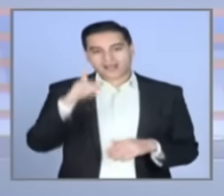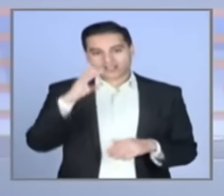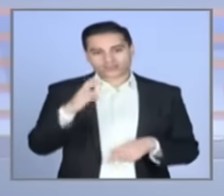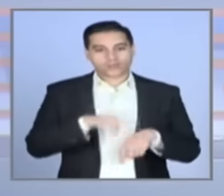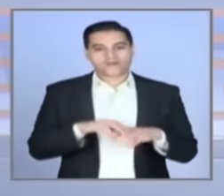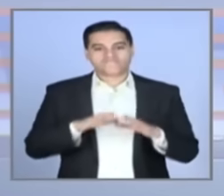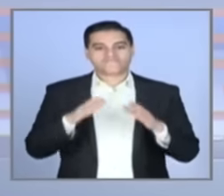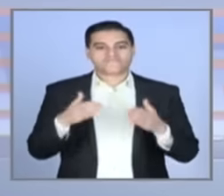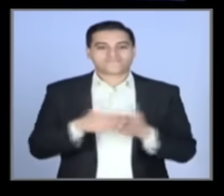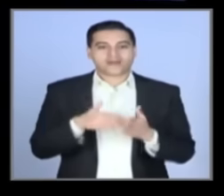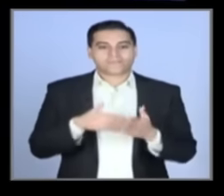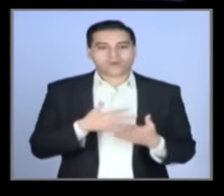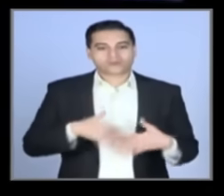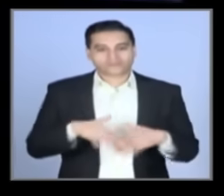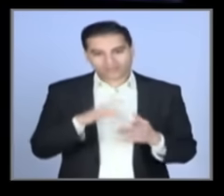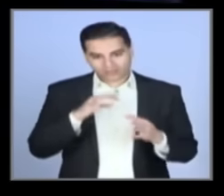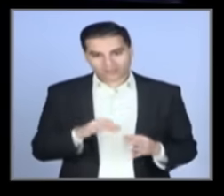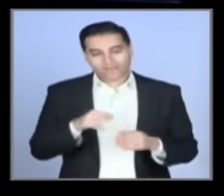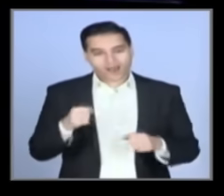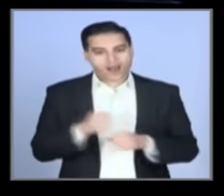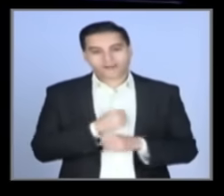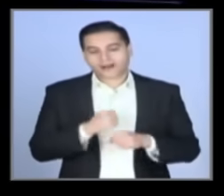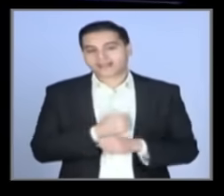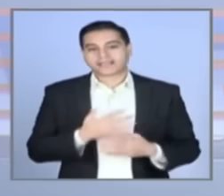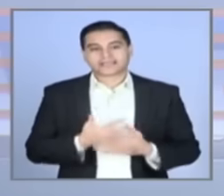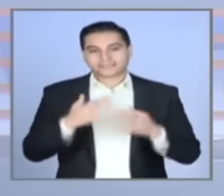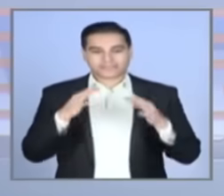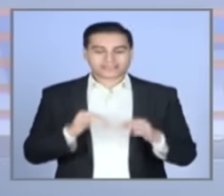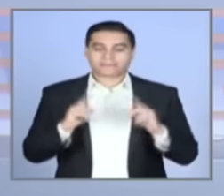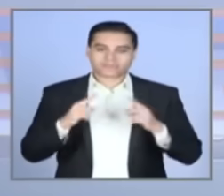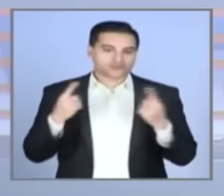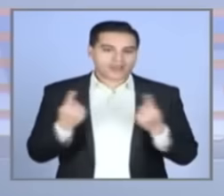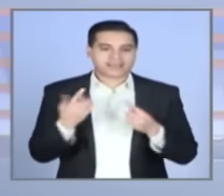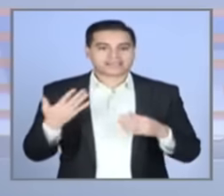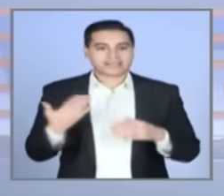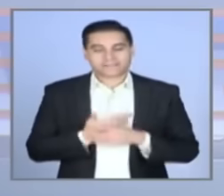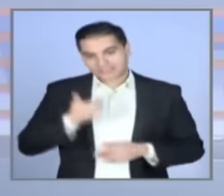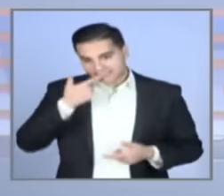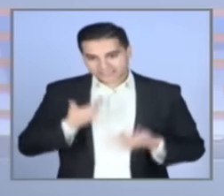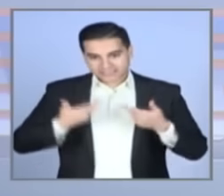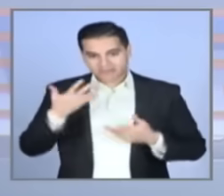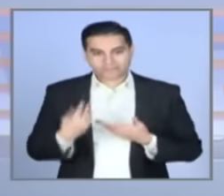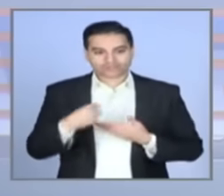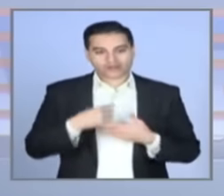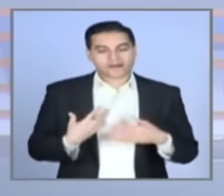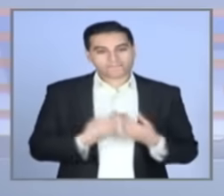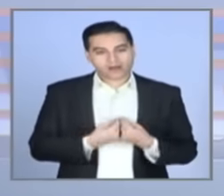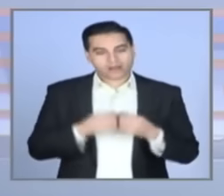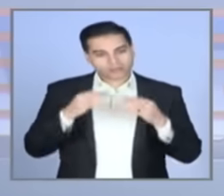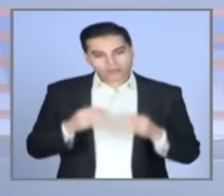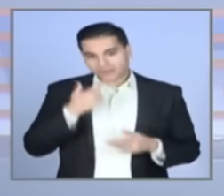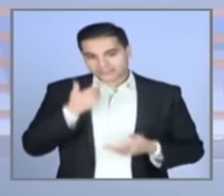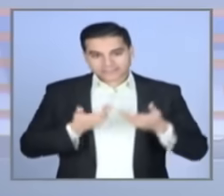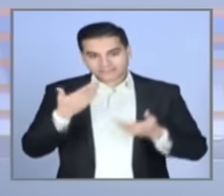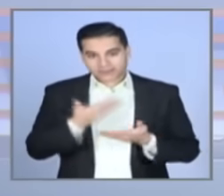وفريق العمل، طبعا مجهود غير عادي بيتعمل علشان كبار السن يشاركوا معانا. طبعا كبار